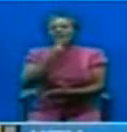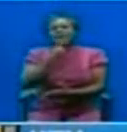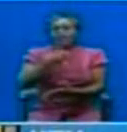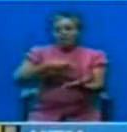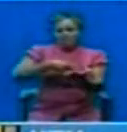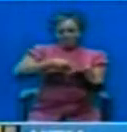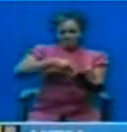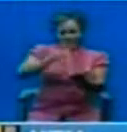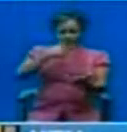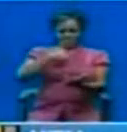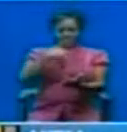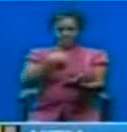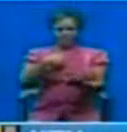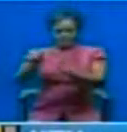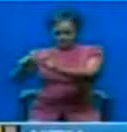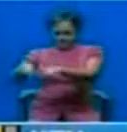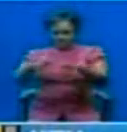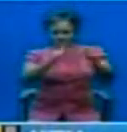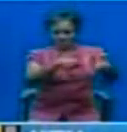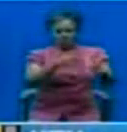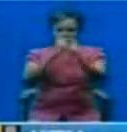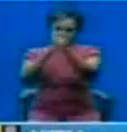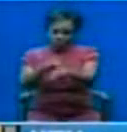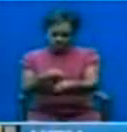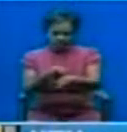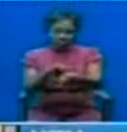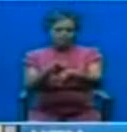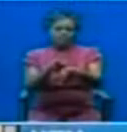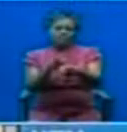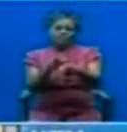halimnunulia hali viatu kama zawadi.